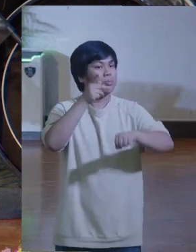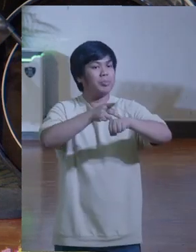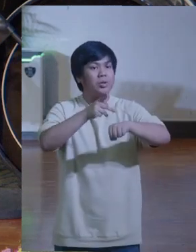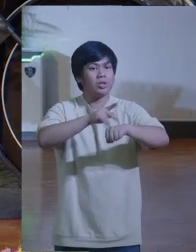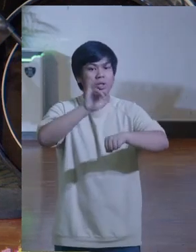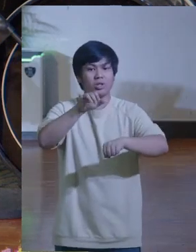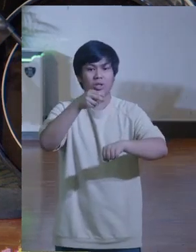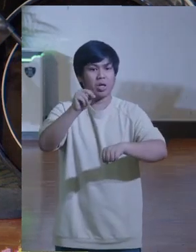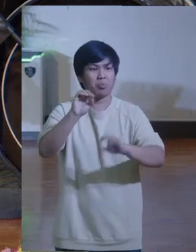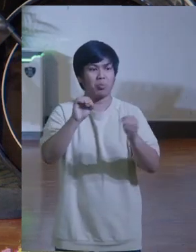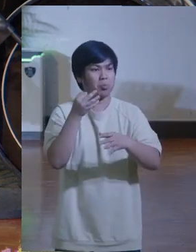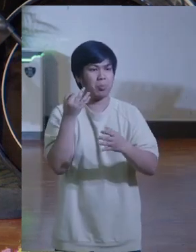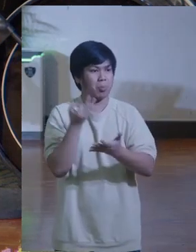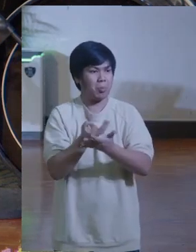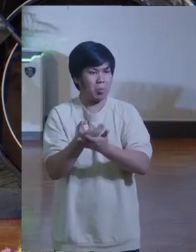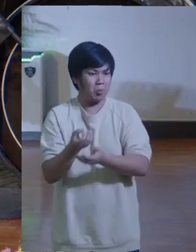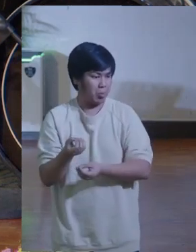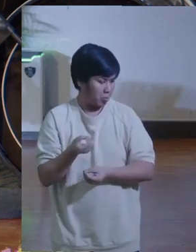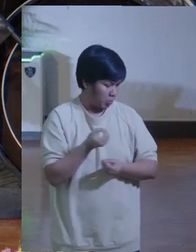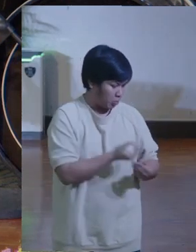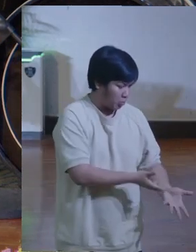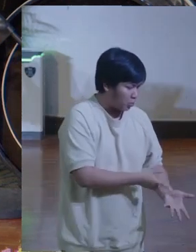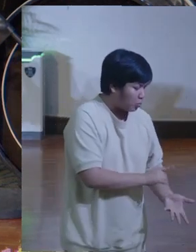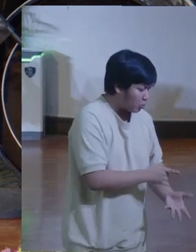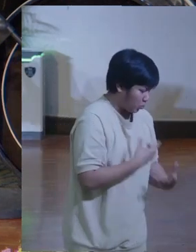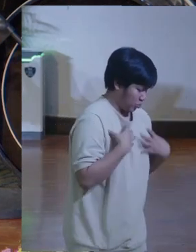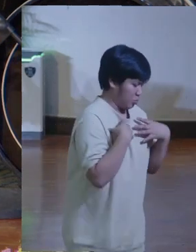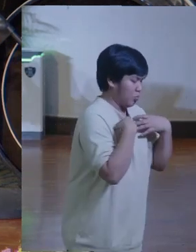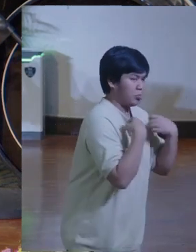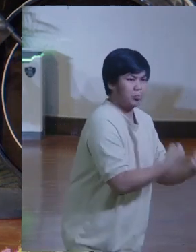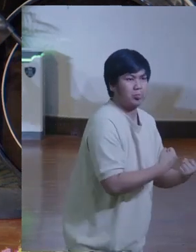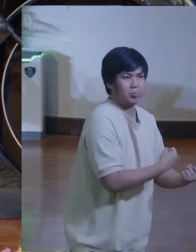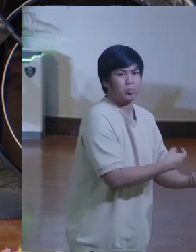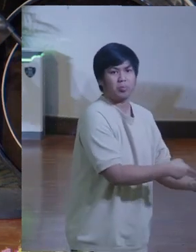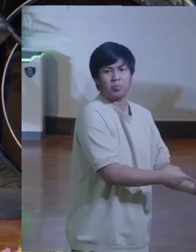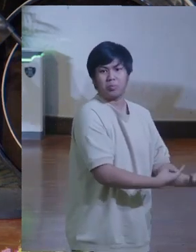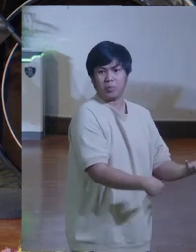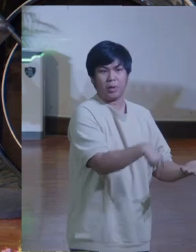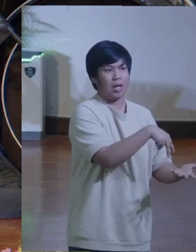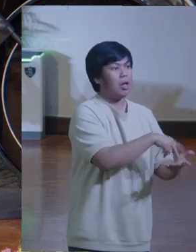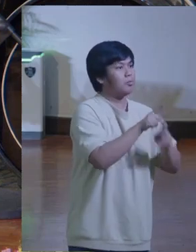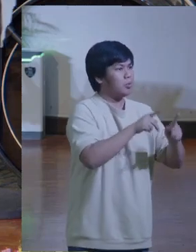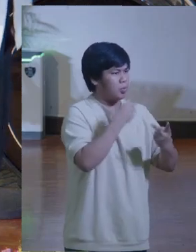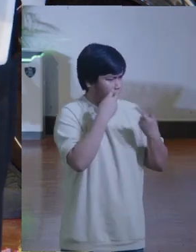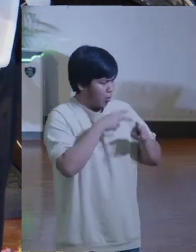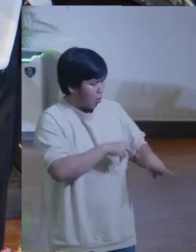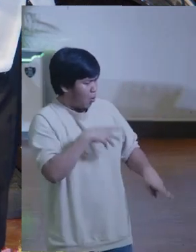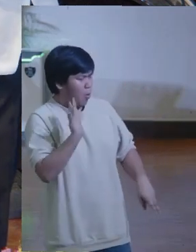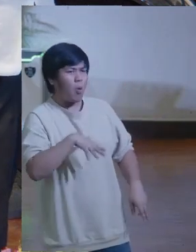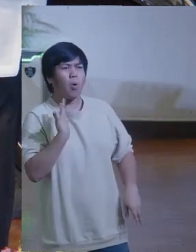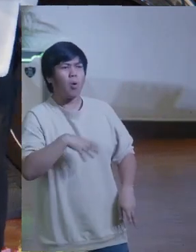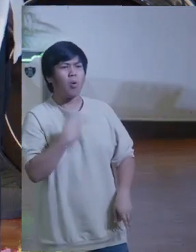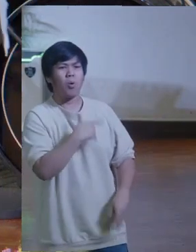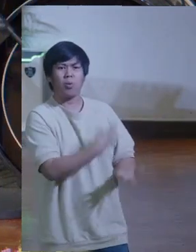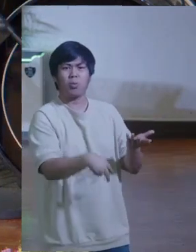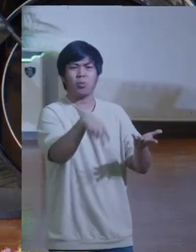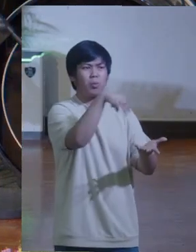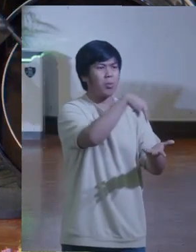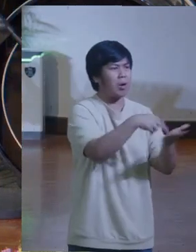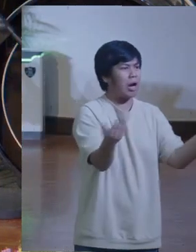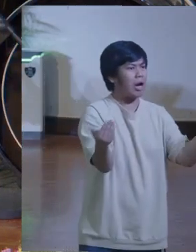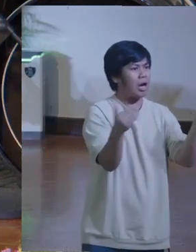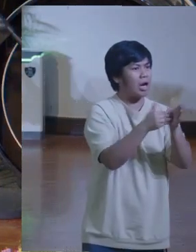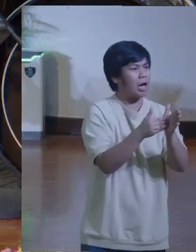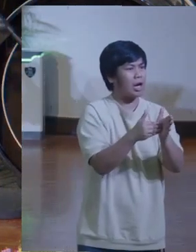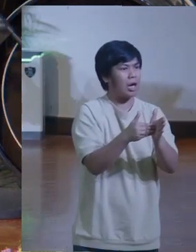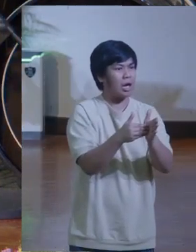and John itong paralitiko na ito. Kilala siya ng lahat, nakita ng lahat, nakatayo siya